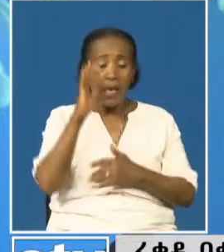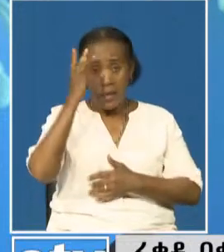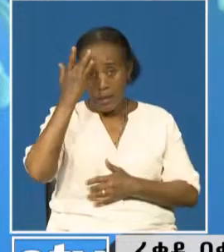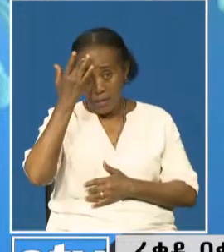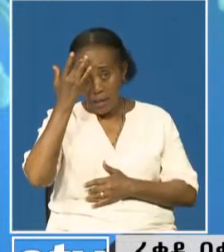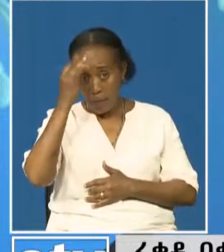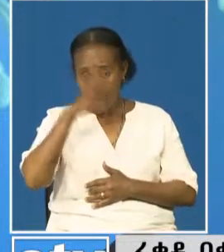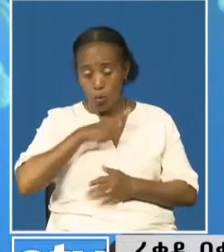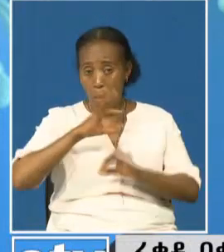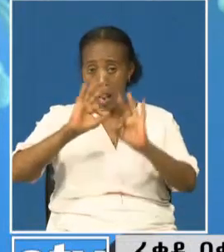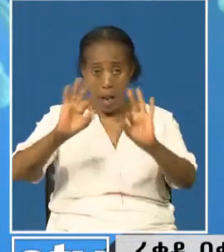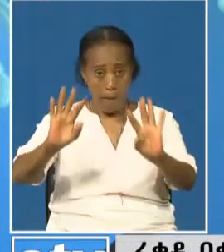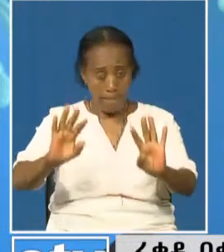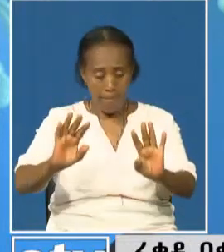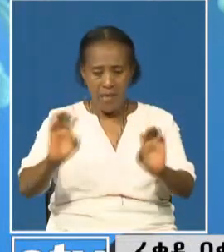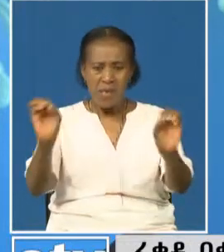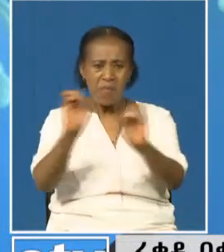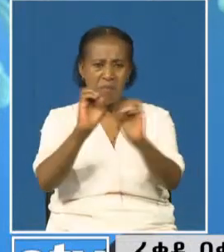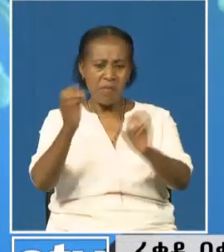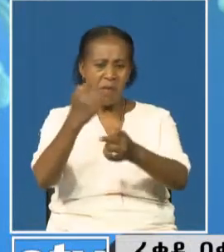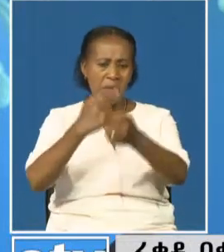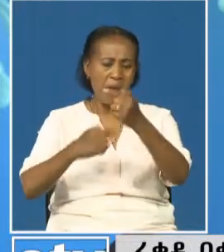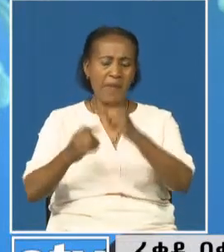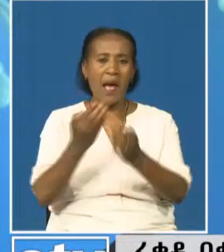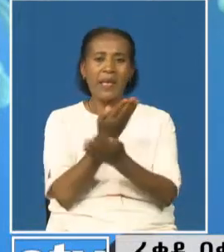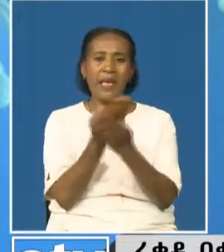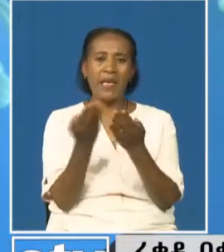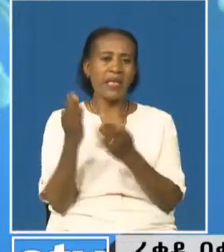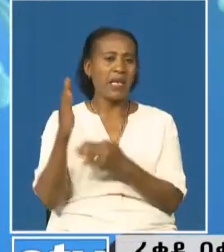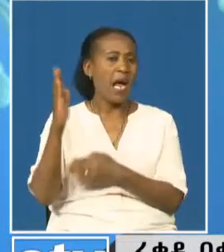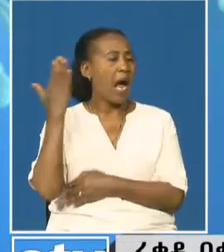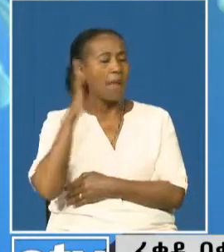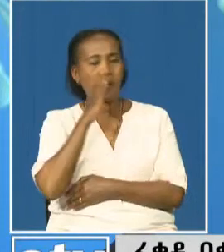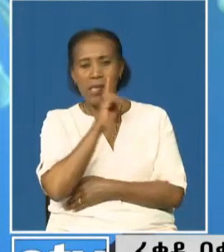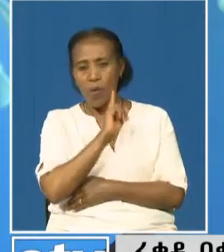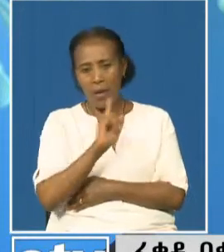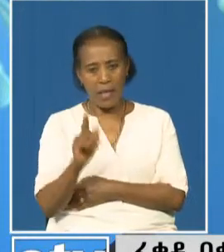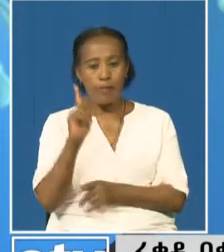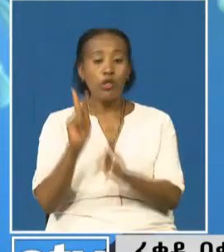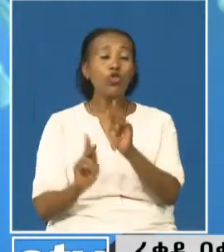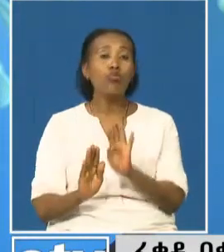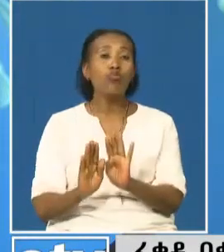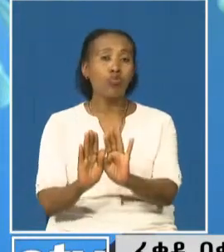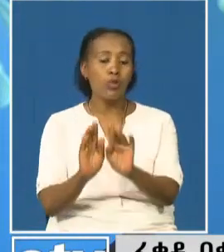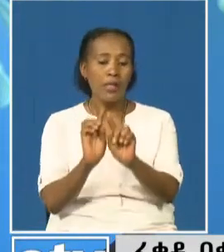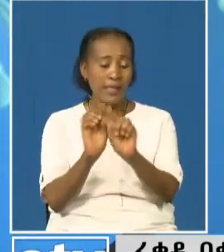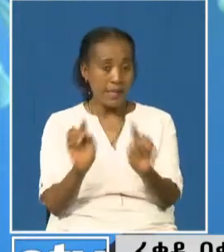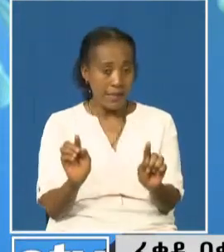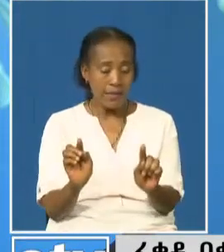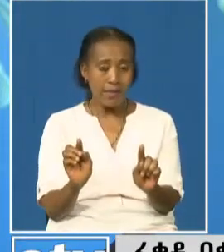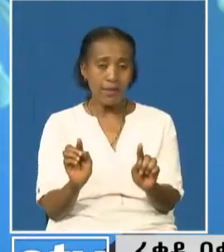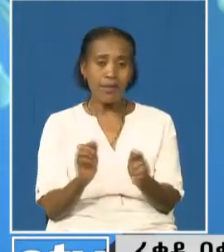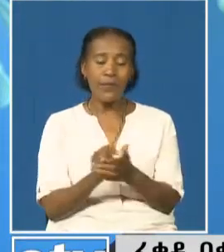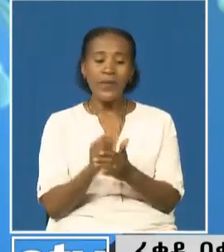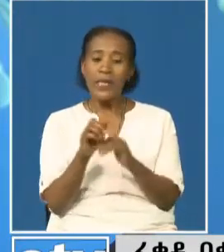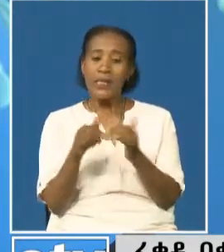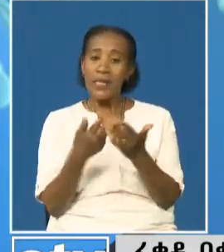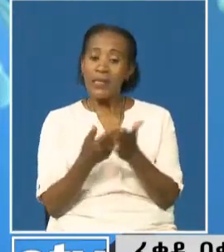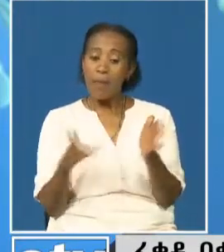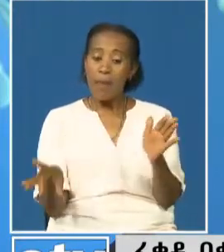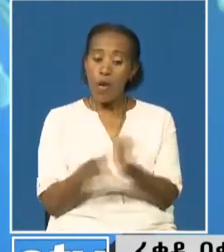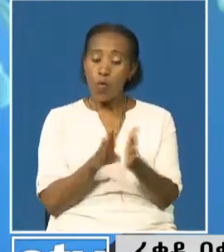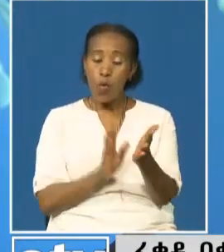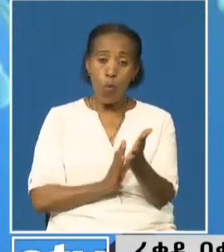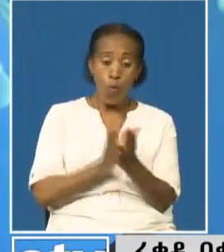ይታመመም ስለሌለ ምንም የሚመጣ ነገር እየመሰለው አይደለም ህዝቡ። ስለዚህ በህግ